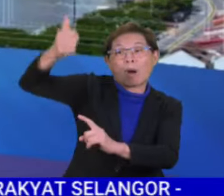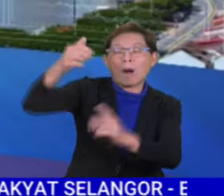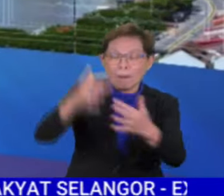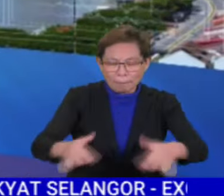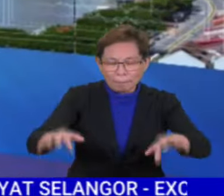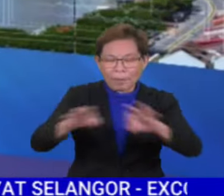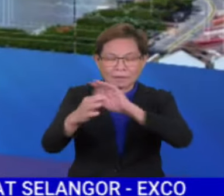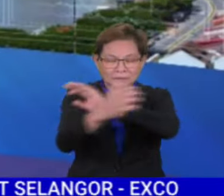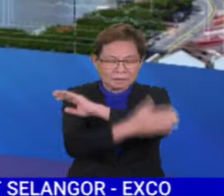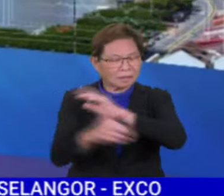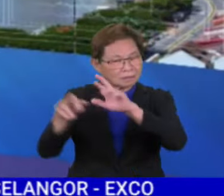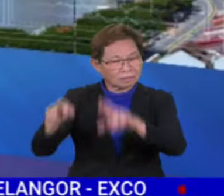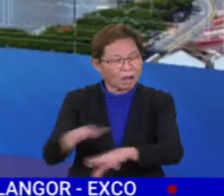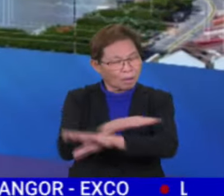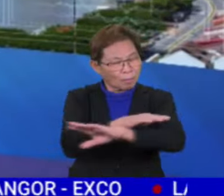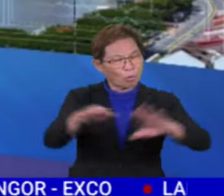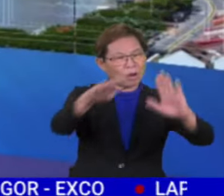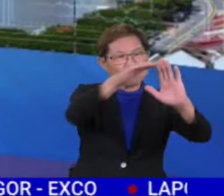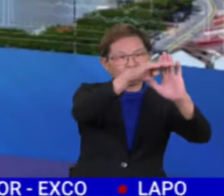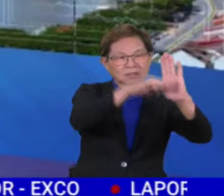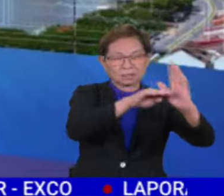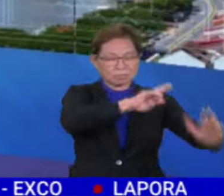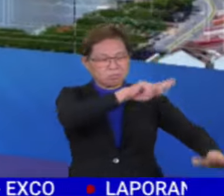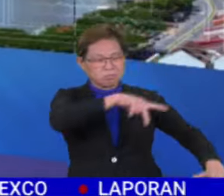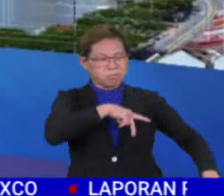dan rakyat dan bukannya agenda peribadi.